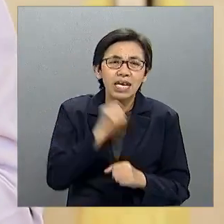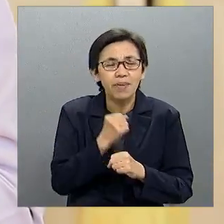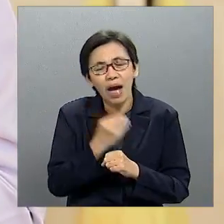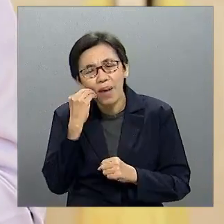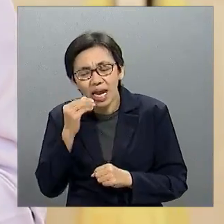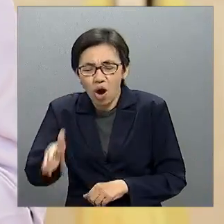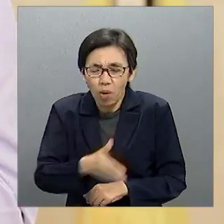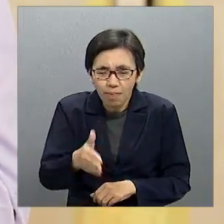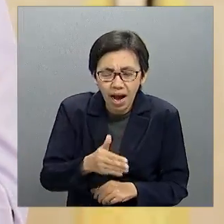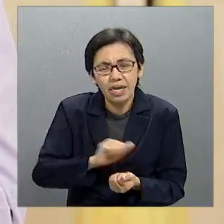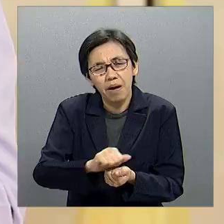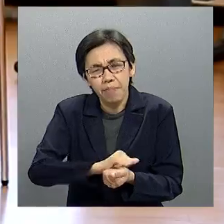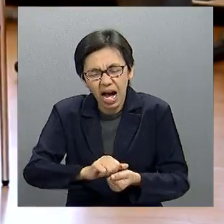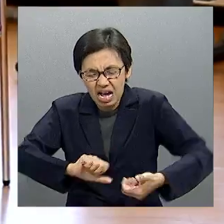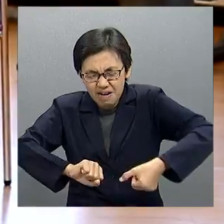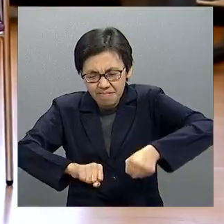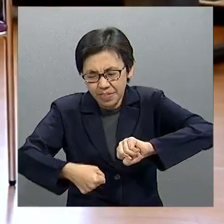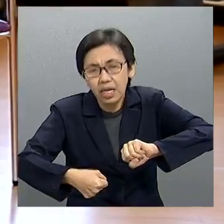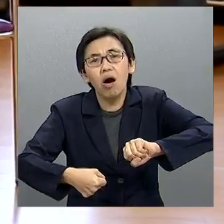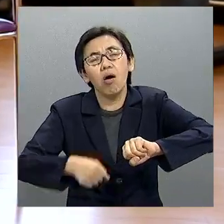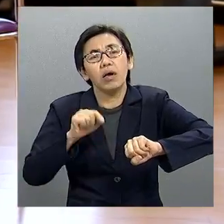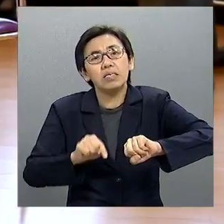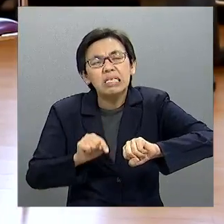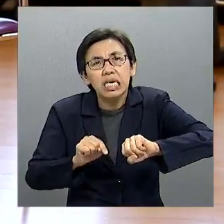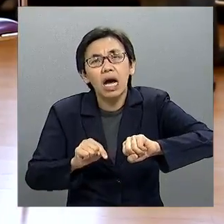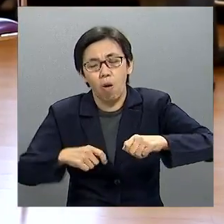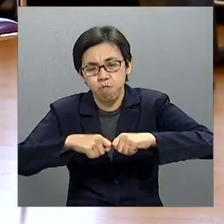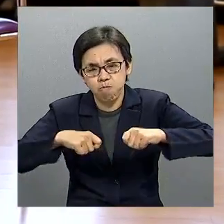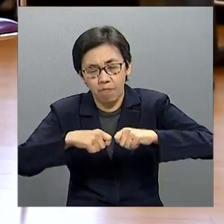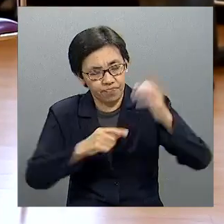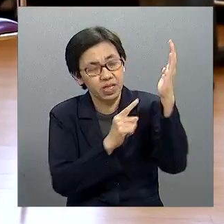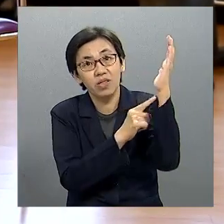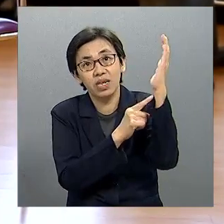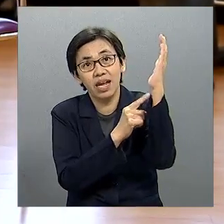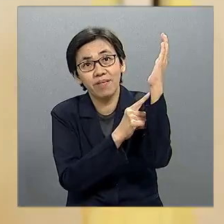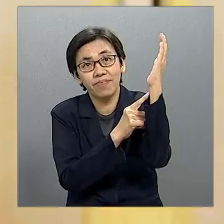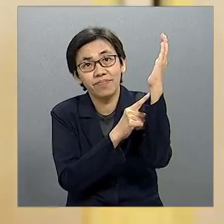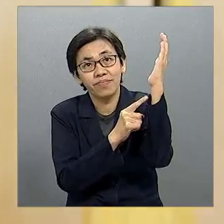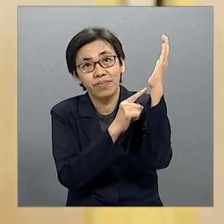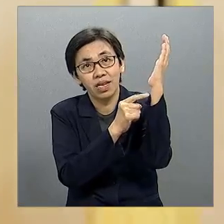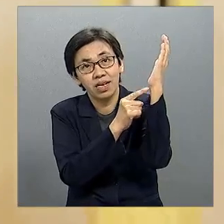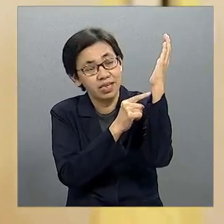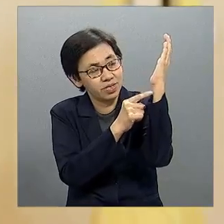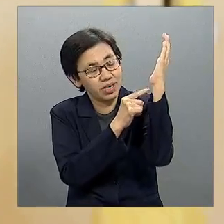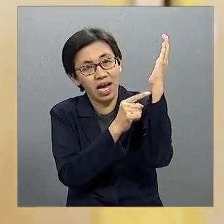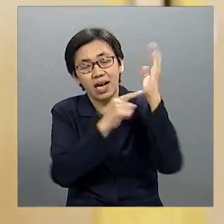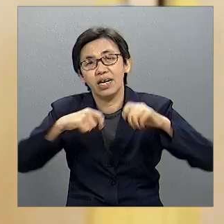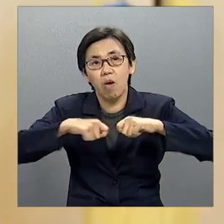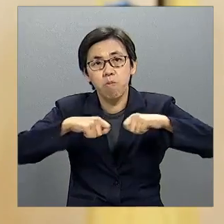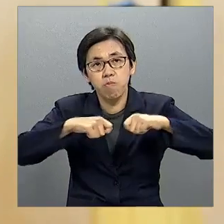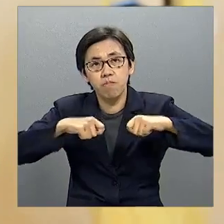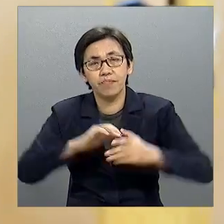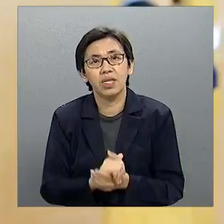อะไรต่างๆพวกนี้นะครับก็จะส่งเสริมให้เส้นเอ็นที่ผ่านตัวโพรงข้อมือตรงนี้เนี่ยนะครับพอเวลาเราใช้